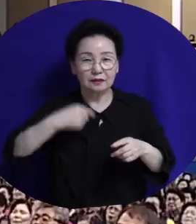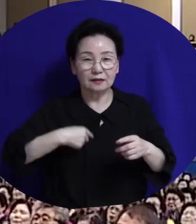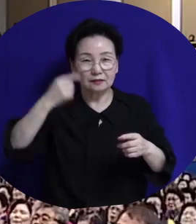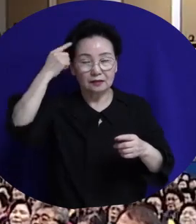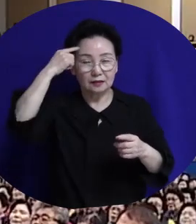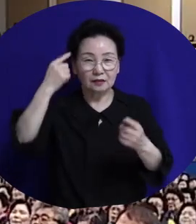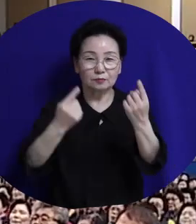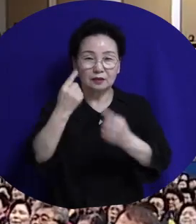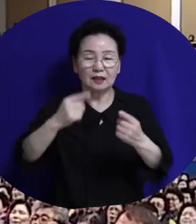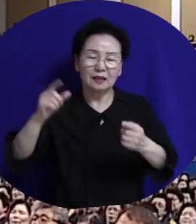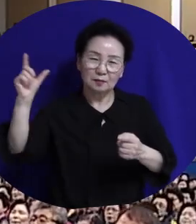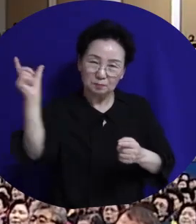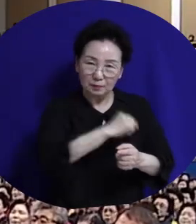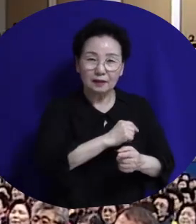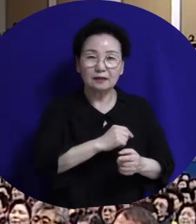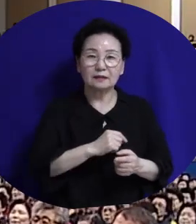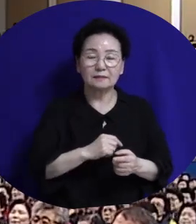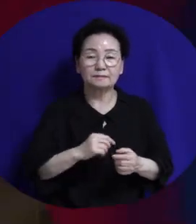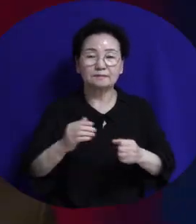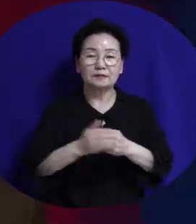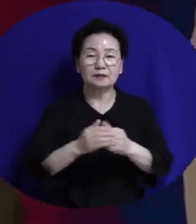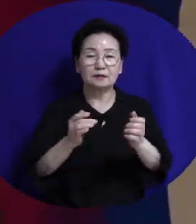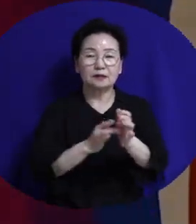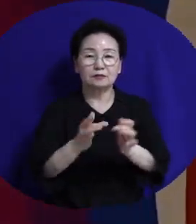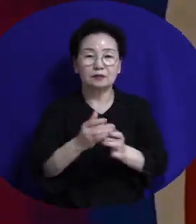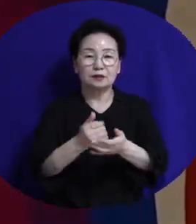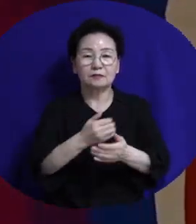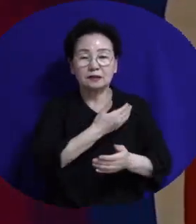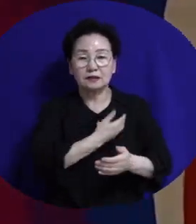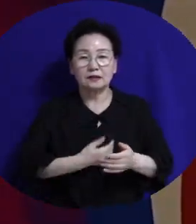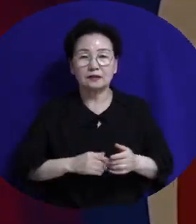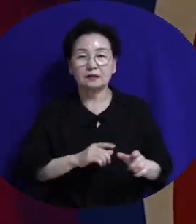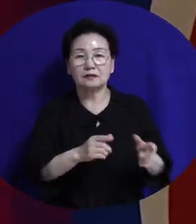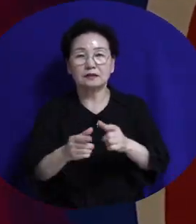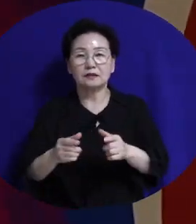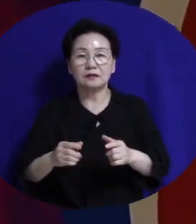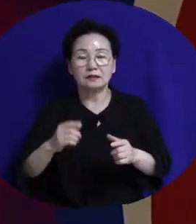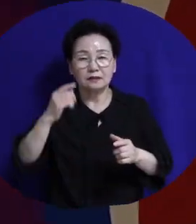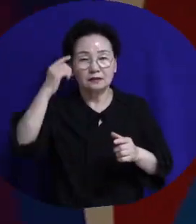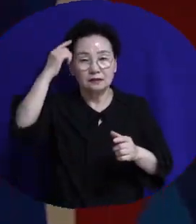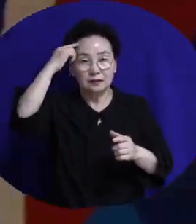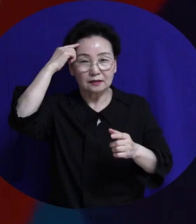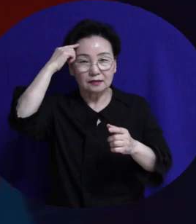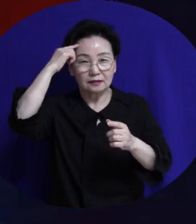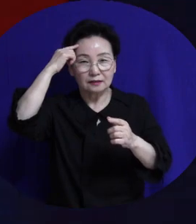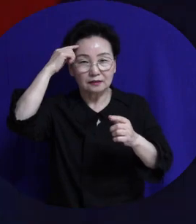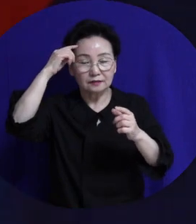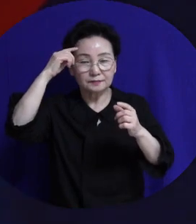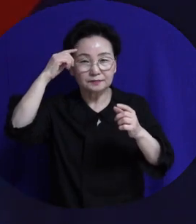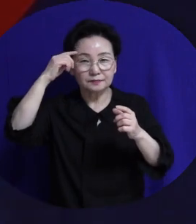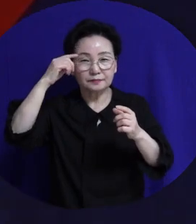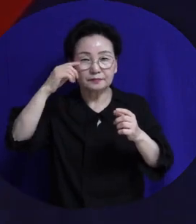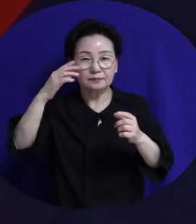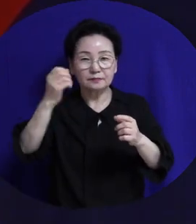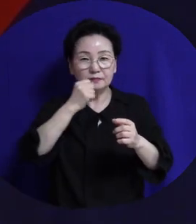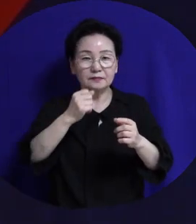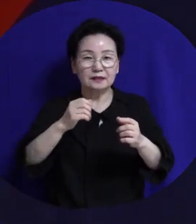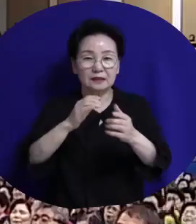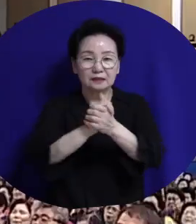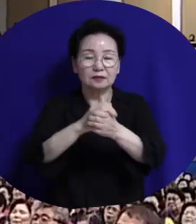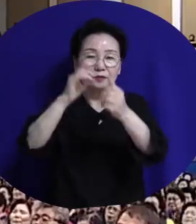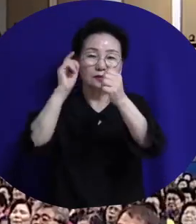생각보다. 그래서 예수께서는 그의 제자들에게 의식적으로 기도시킨 걸 믿으면 박수 쳐. 의식적으로 기도.